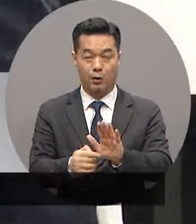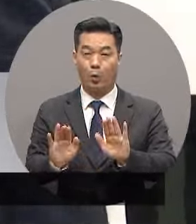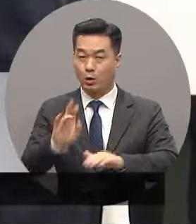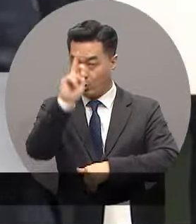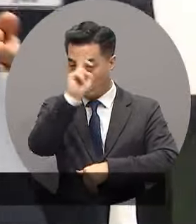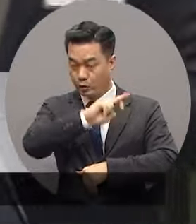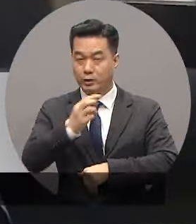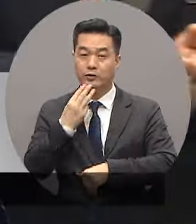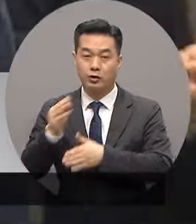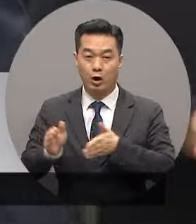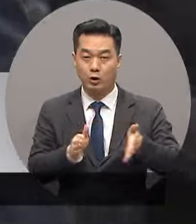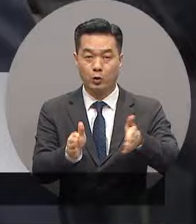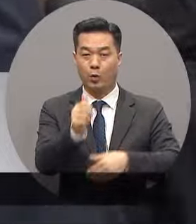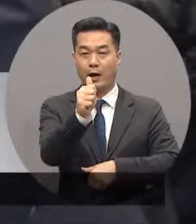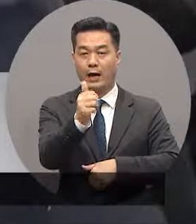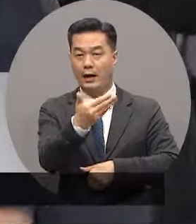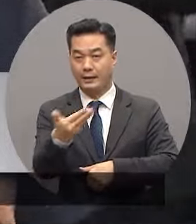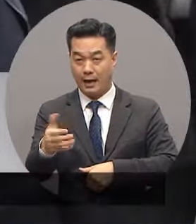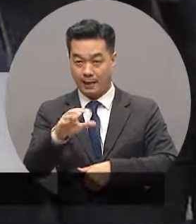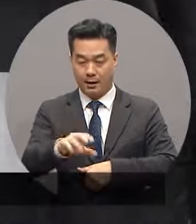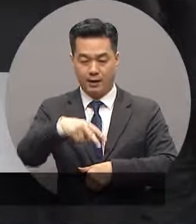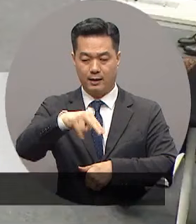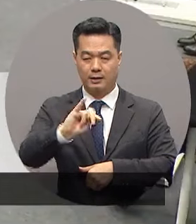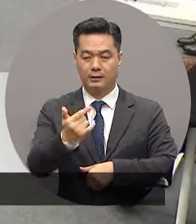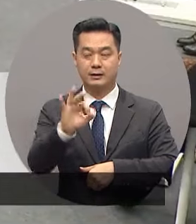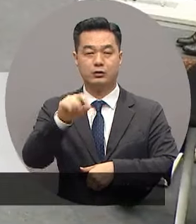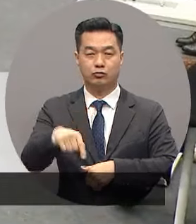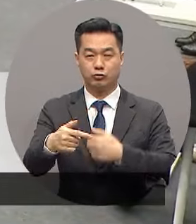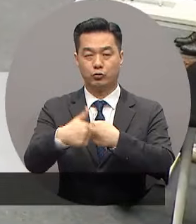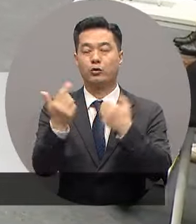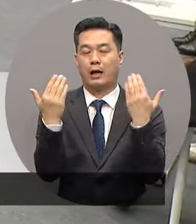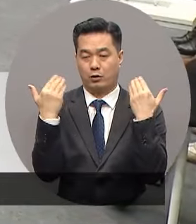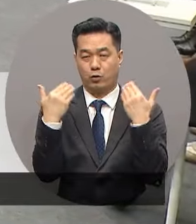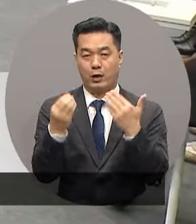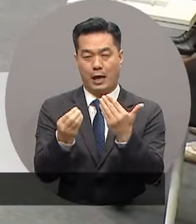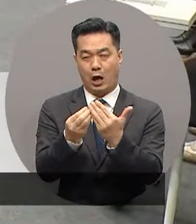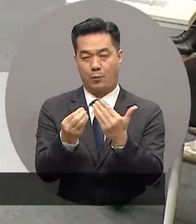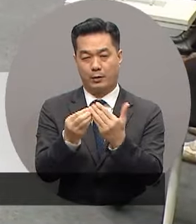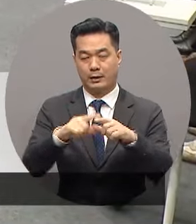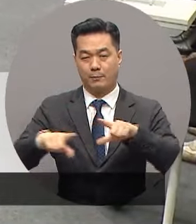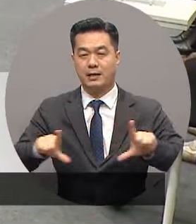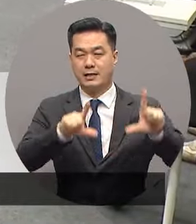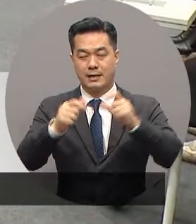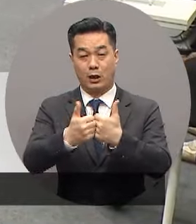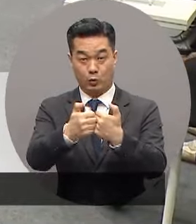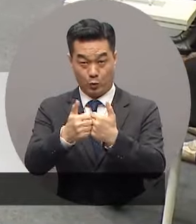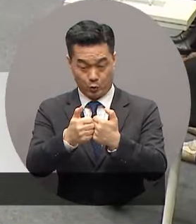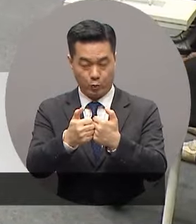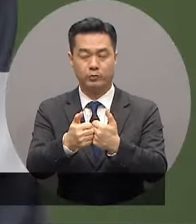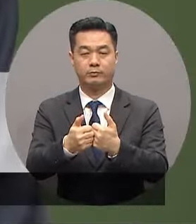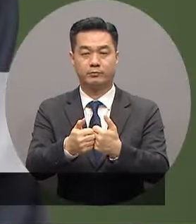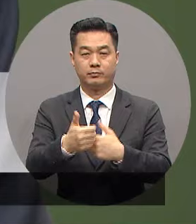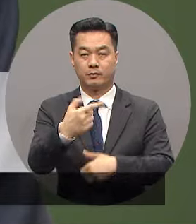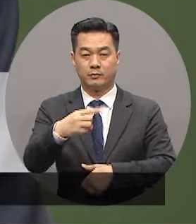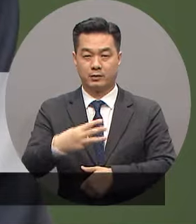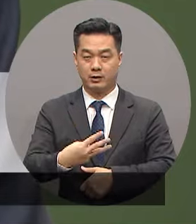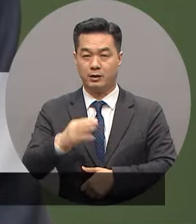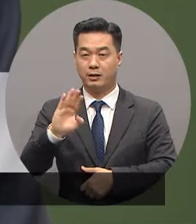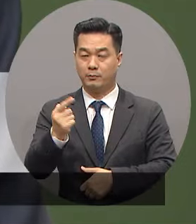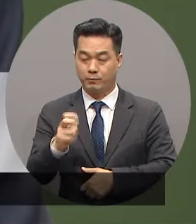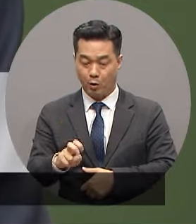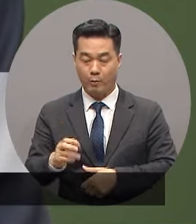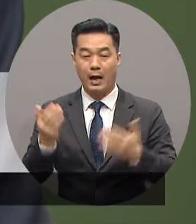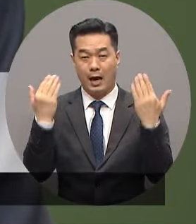오늘 오전 경기도 하남시 신우초등학교에서 열린 아홉 번째 민생토론회에서 늘봄학교를 올해